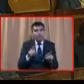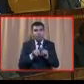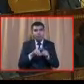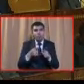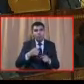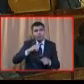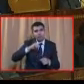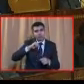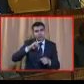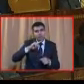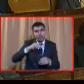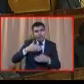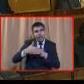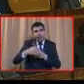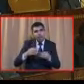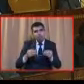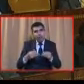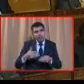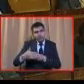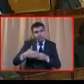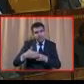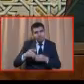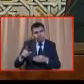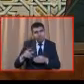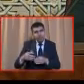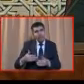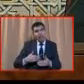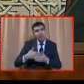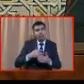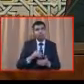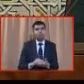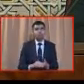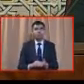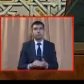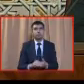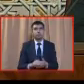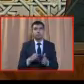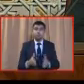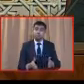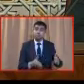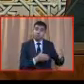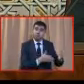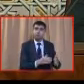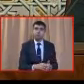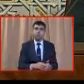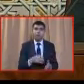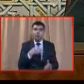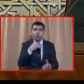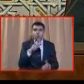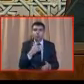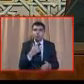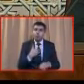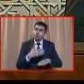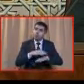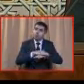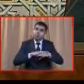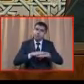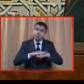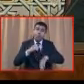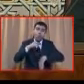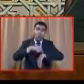عبر أيت ميلك. شكرا سيد نائب. مع الأسف قضى الله الأمر. كلام ديالك زوين ولكن الغالب الله.